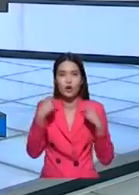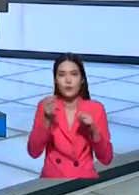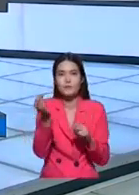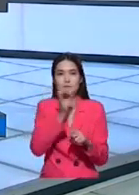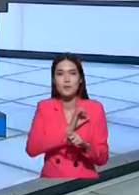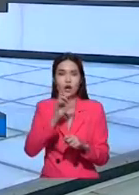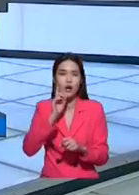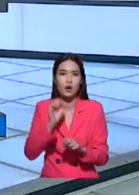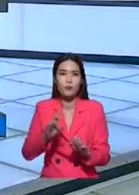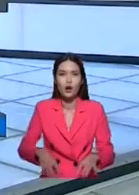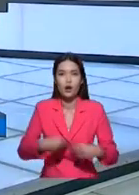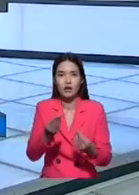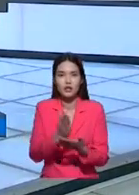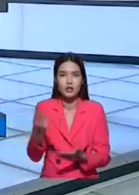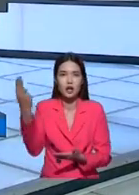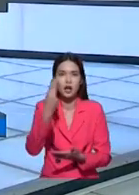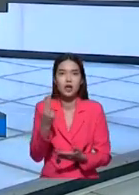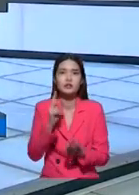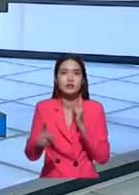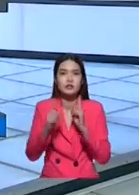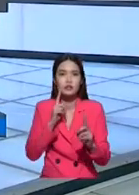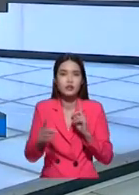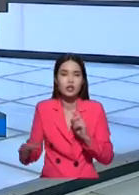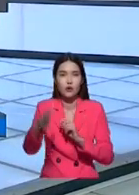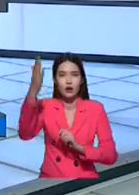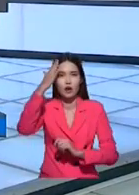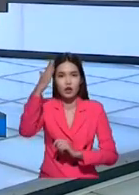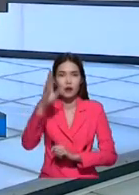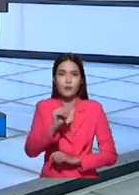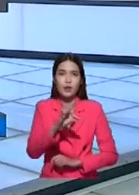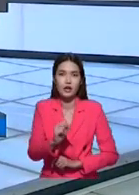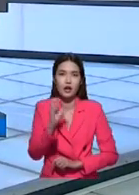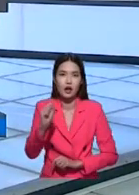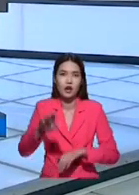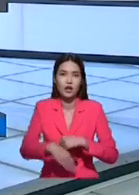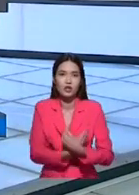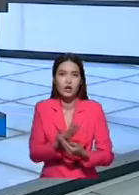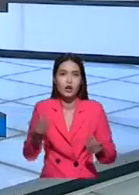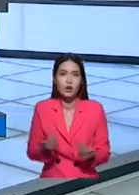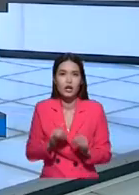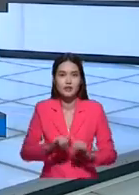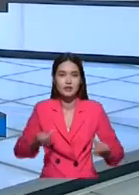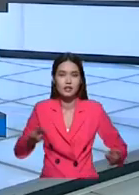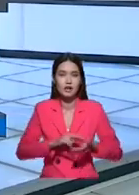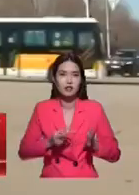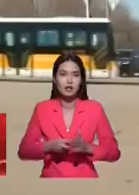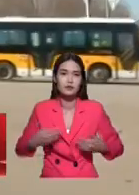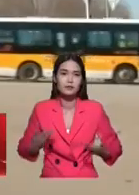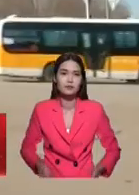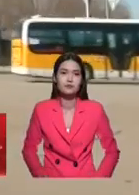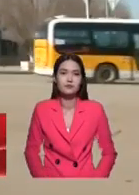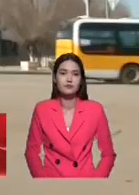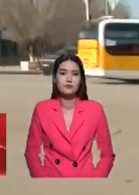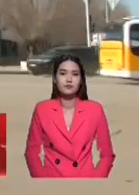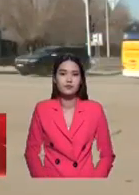пайдалануға мүмкіндік береді. Астанада өткен брифингте облыс әкімі Берік Әбдіғалиұлы жаңа өңірдің даму жоспарымен бөлісті.